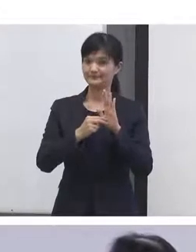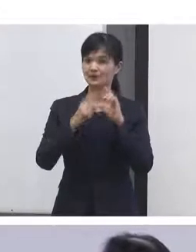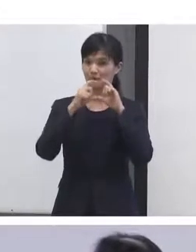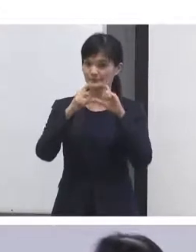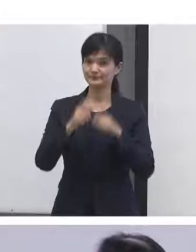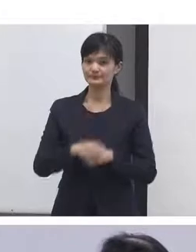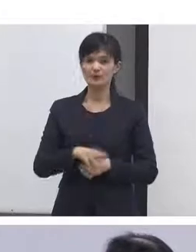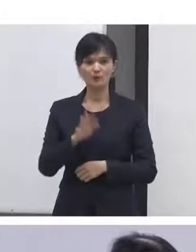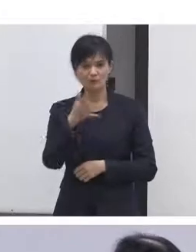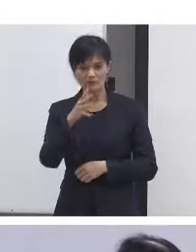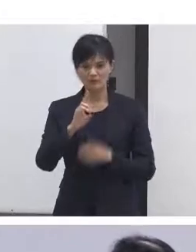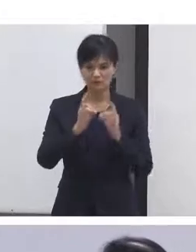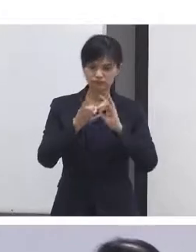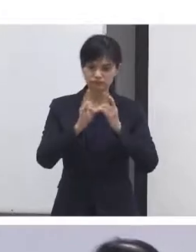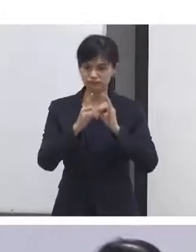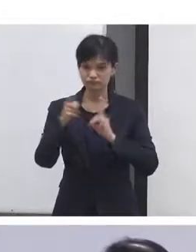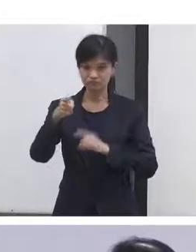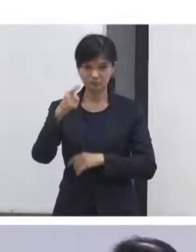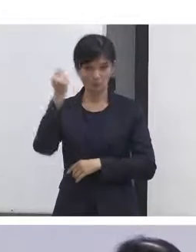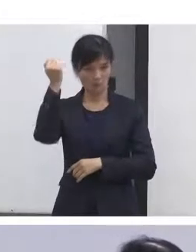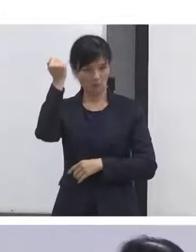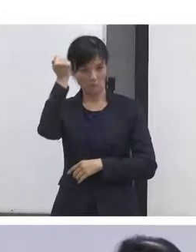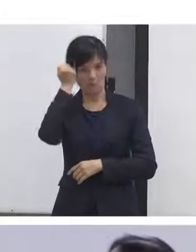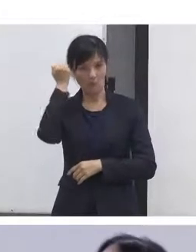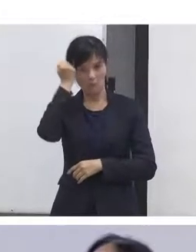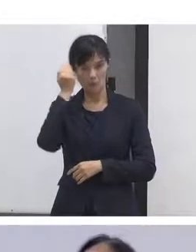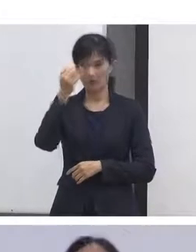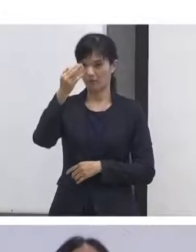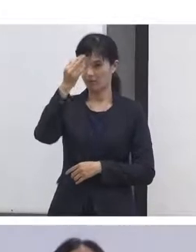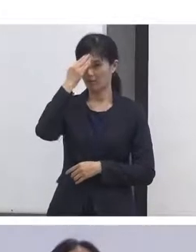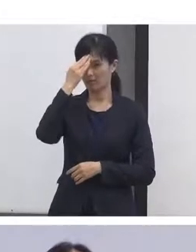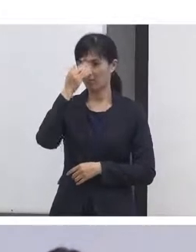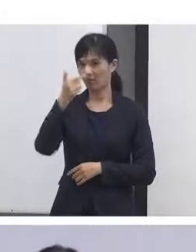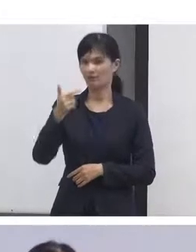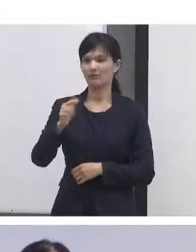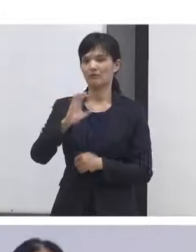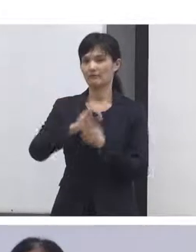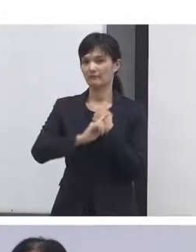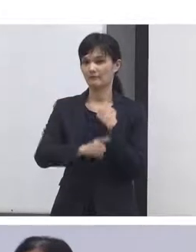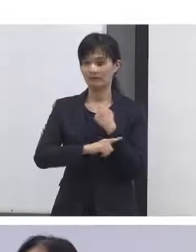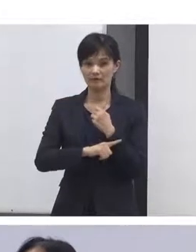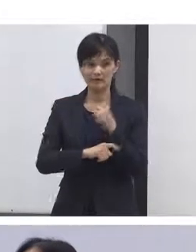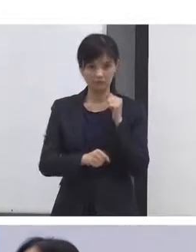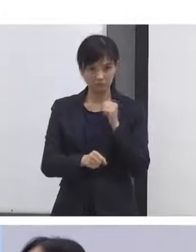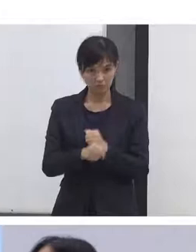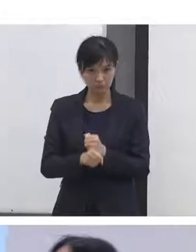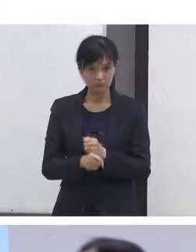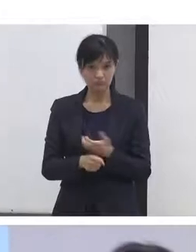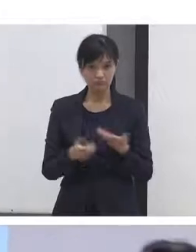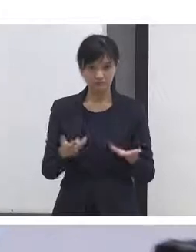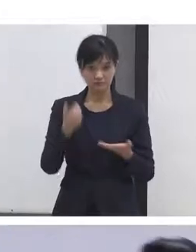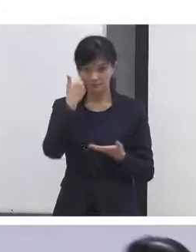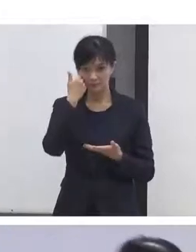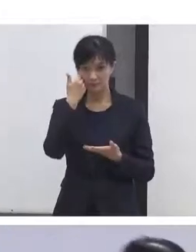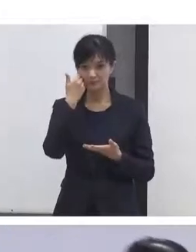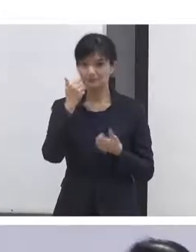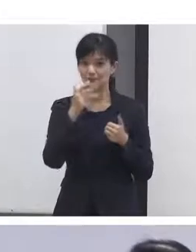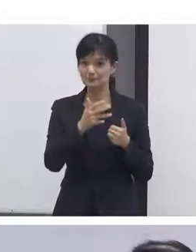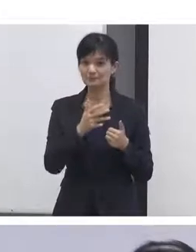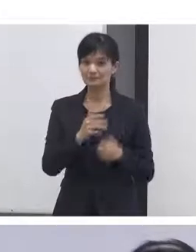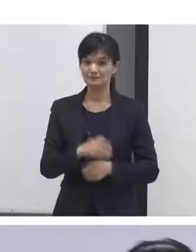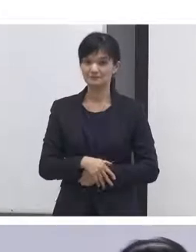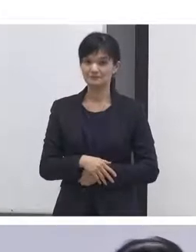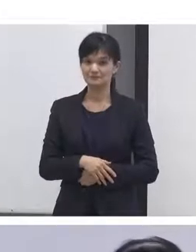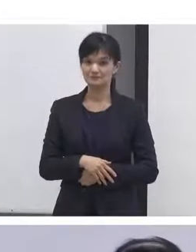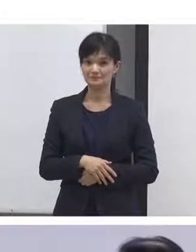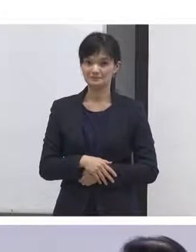要故意用这么麻烦又痛苦？这是谁？为什么？你看，一